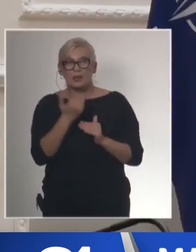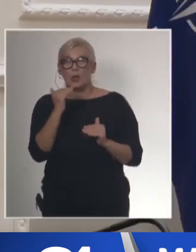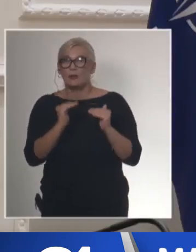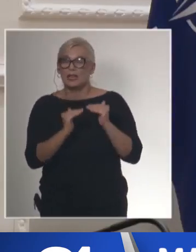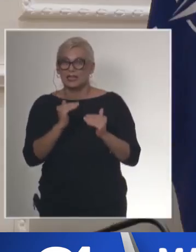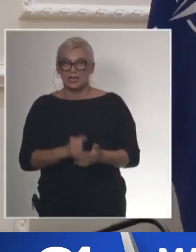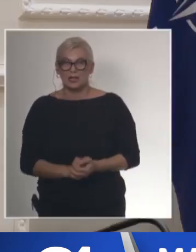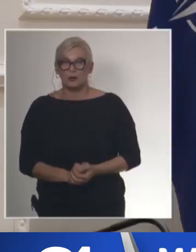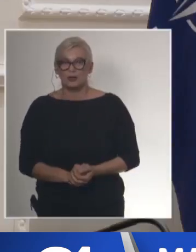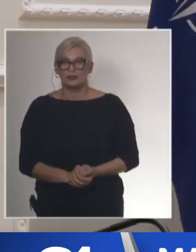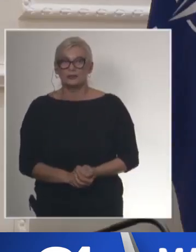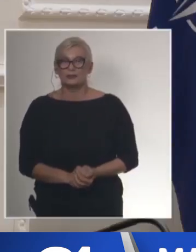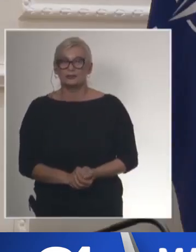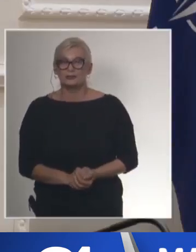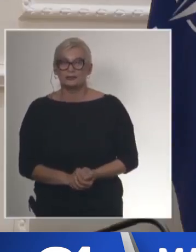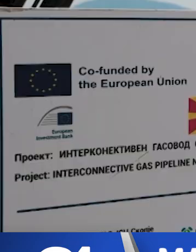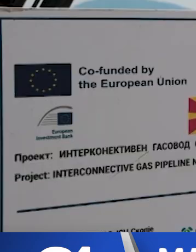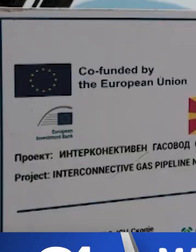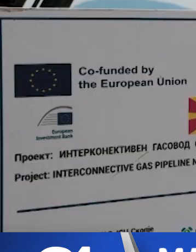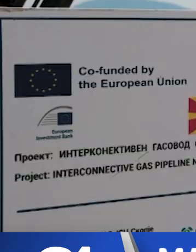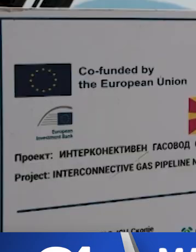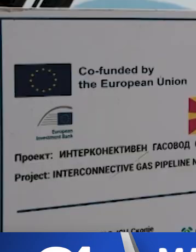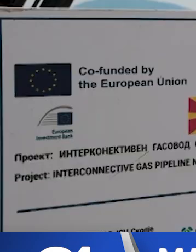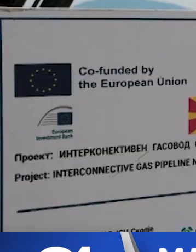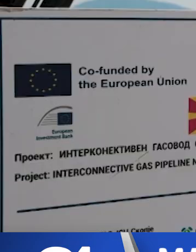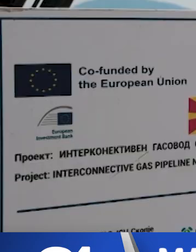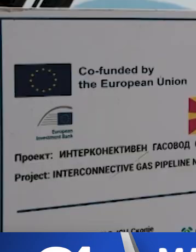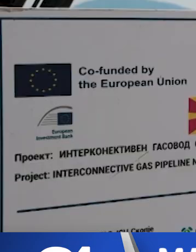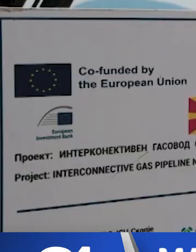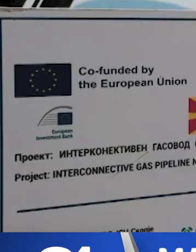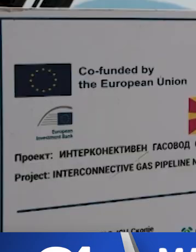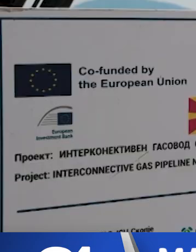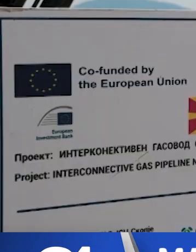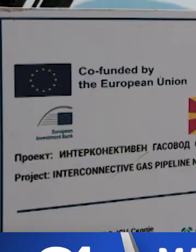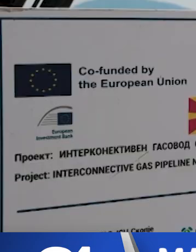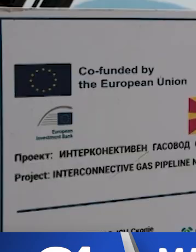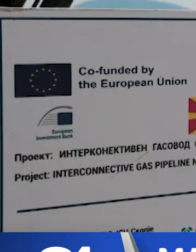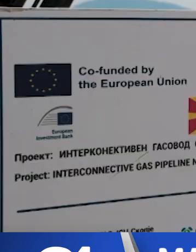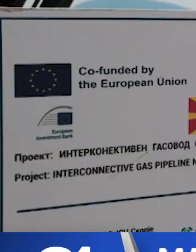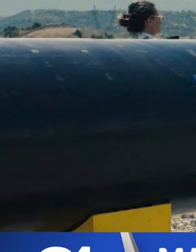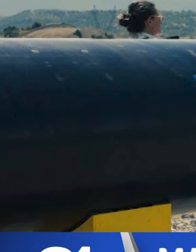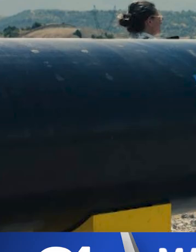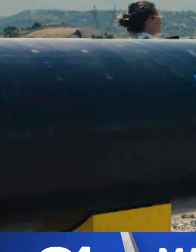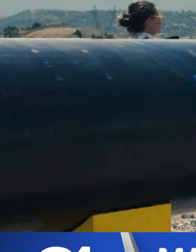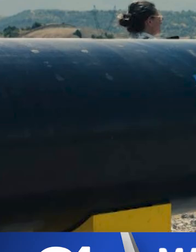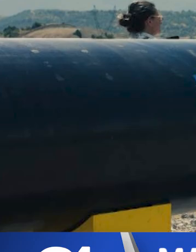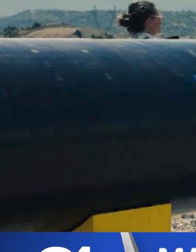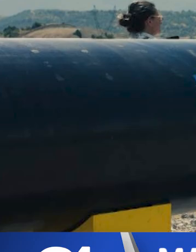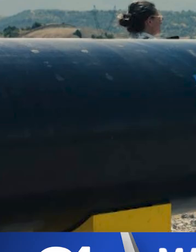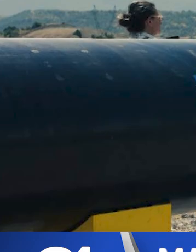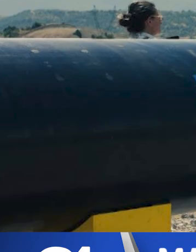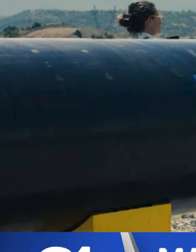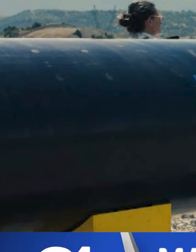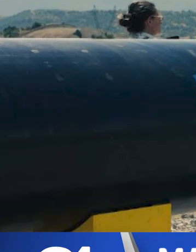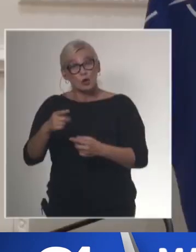Според него, со завршувањето на интерконекторот со Србија во 2028 година, Македонија ќе обезбеди целосна